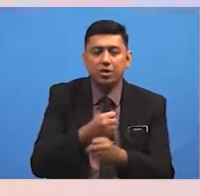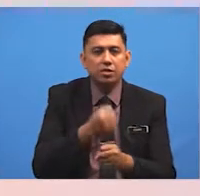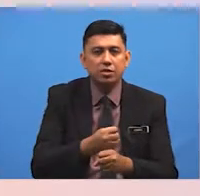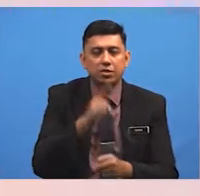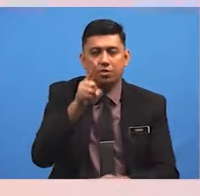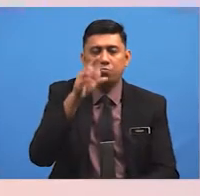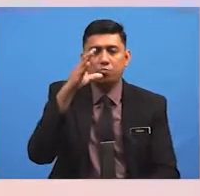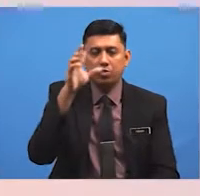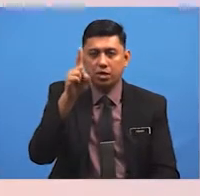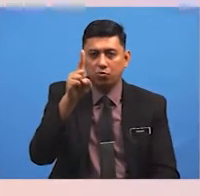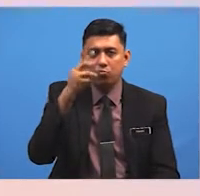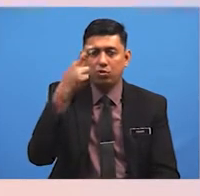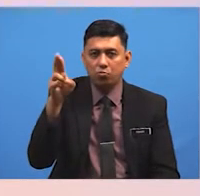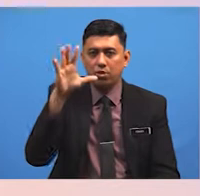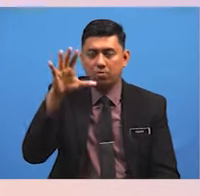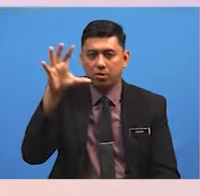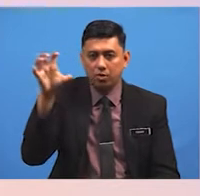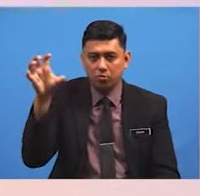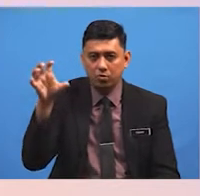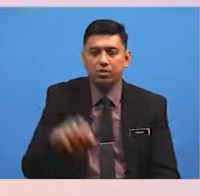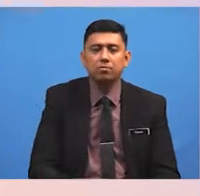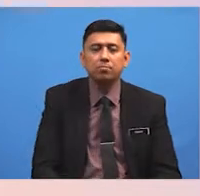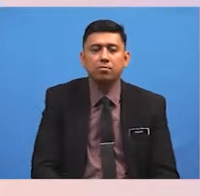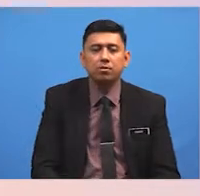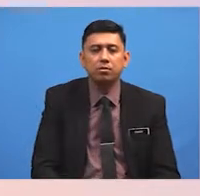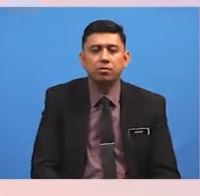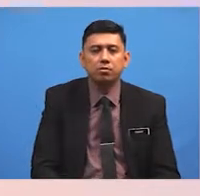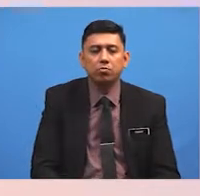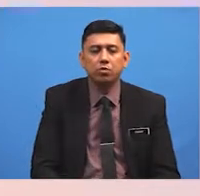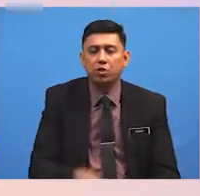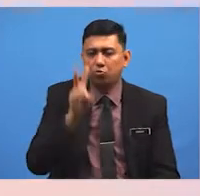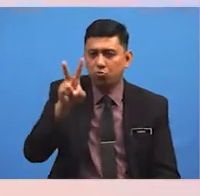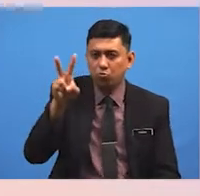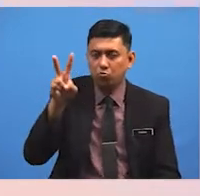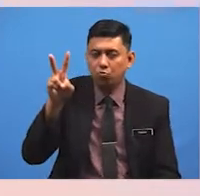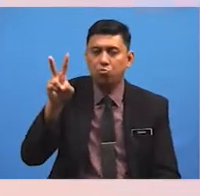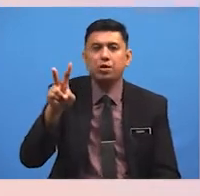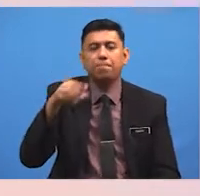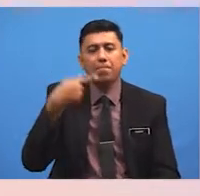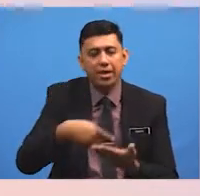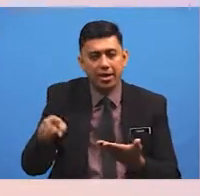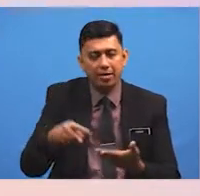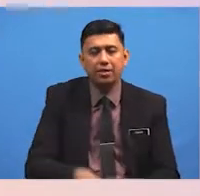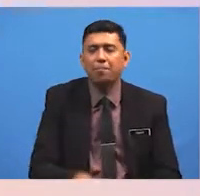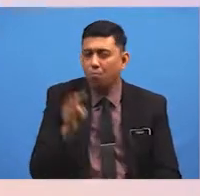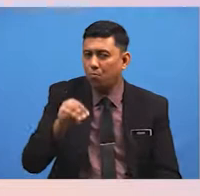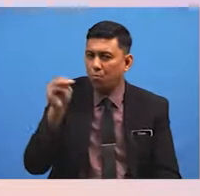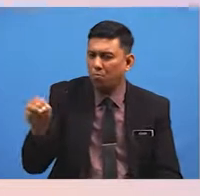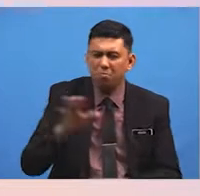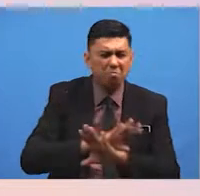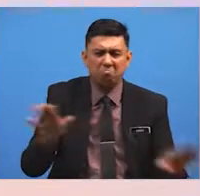m1500 kadar bayaran rm600 di sini ada dua butiran pembayaran Jadi